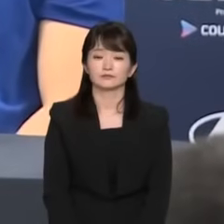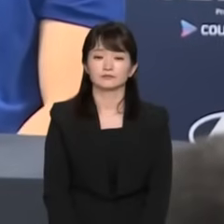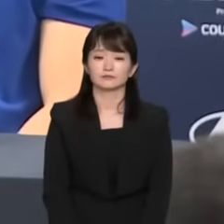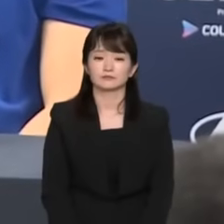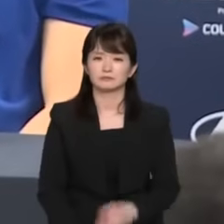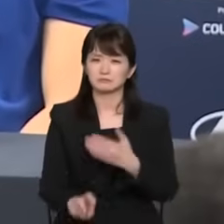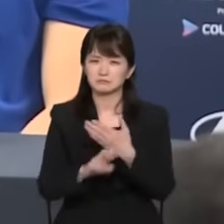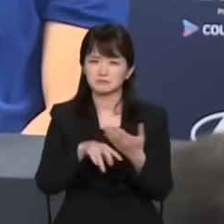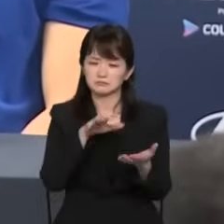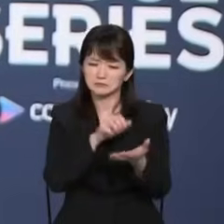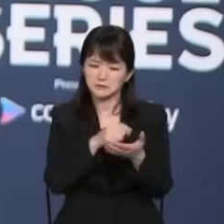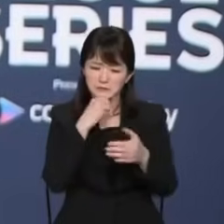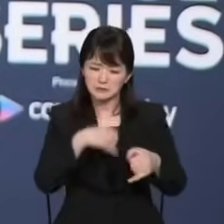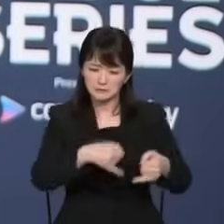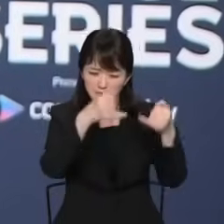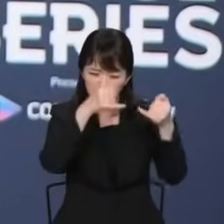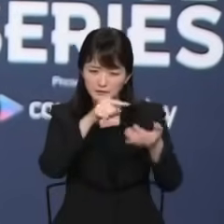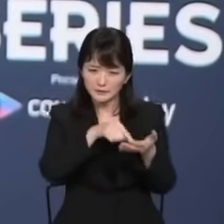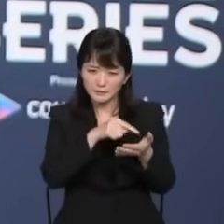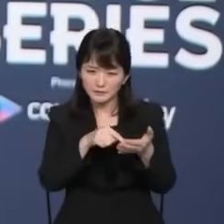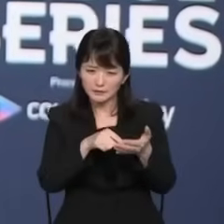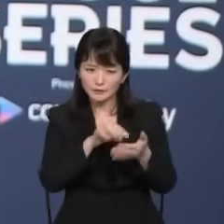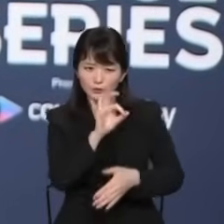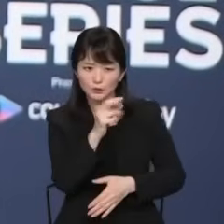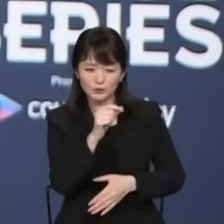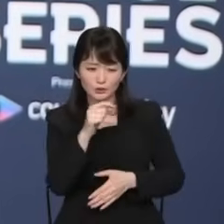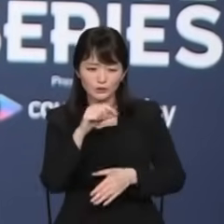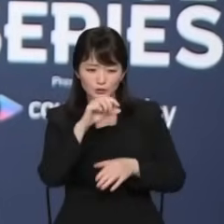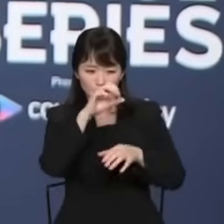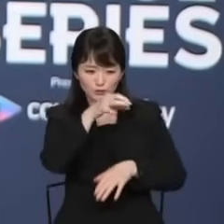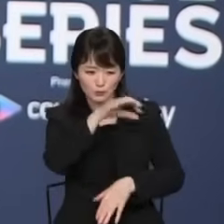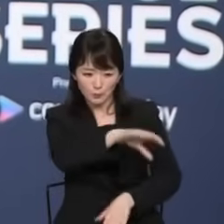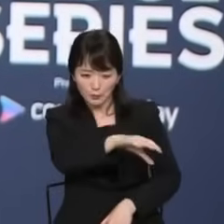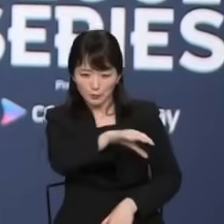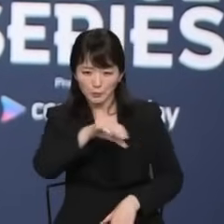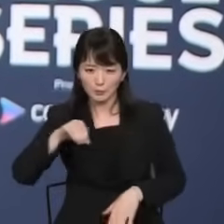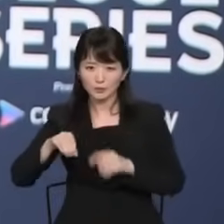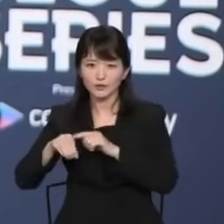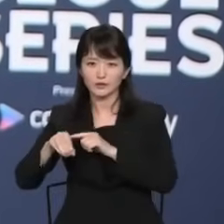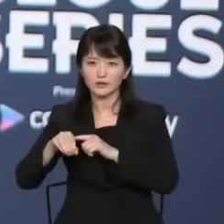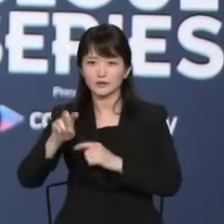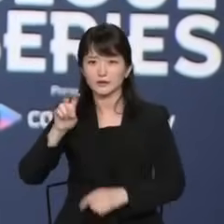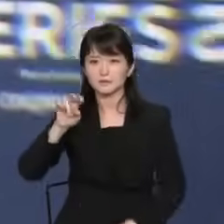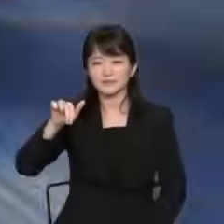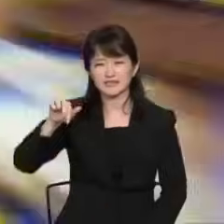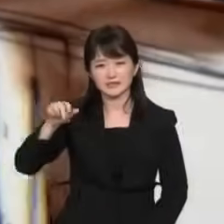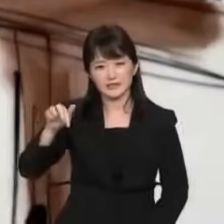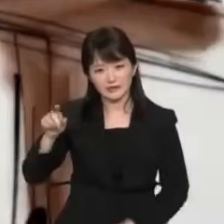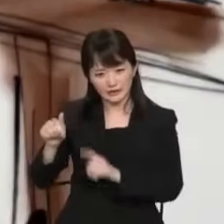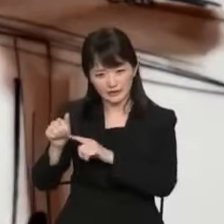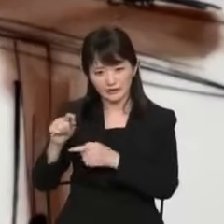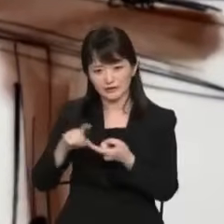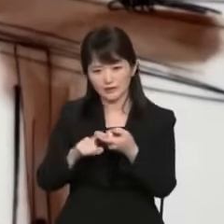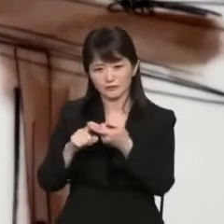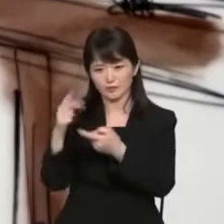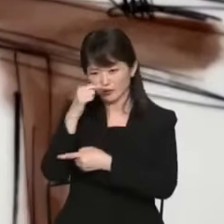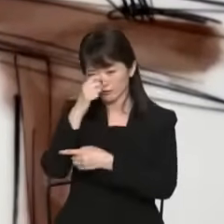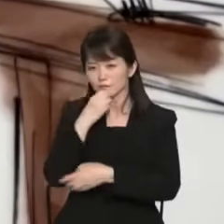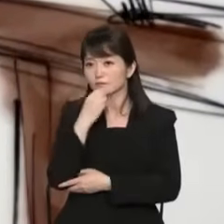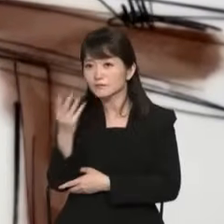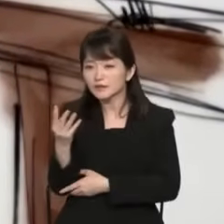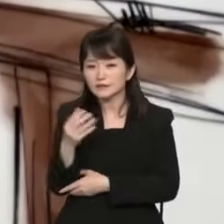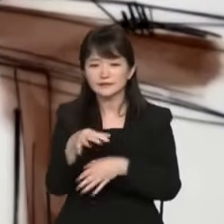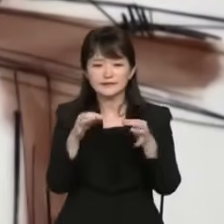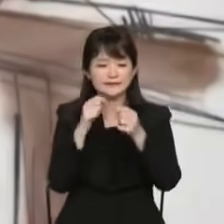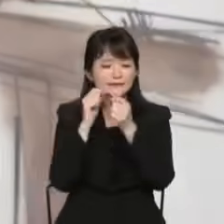불법 도박 빚을 갚으려고 오타니의 돈에 손을 댔다 재판에 넘겨진 통역사 미즈하라 이페이가 연방검찰에 자수했습니다. 은행